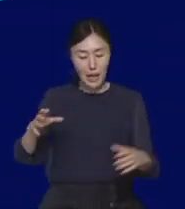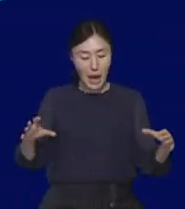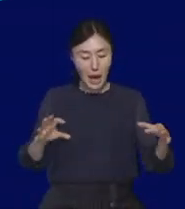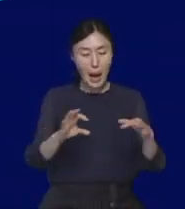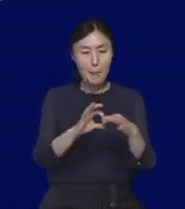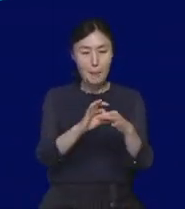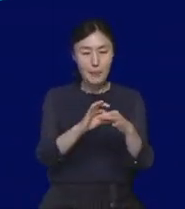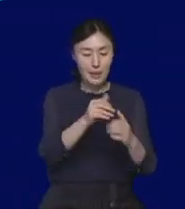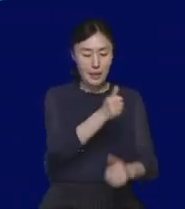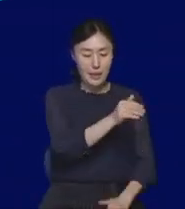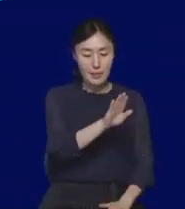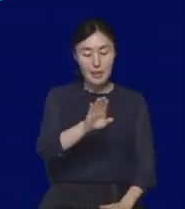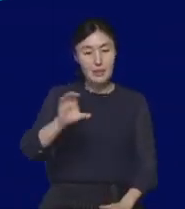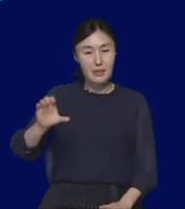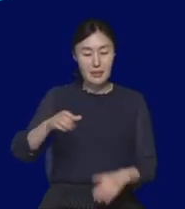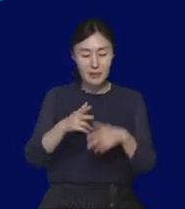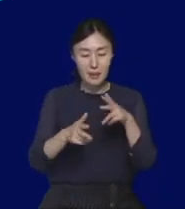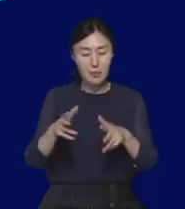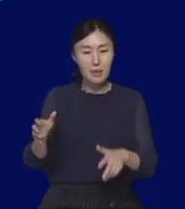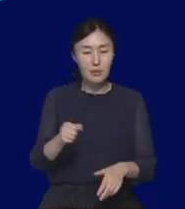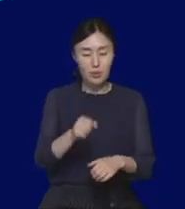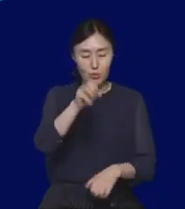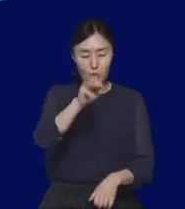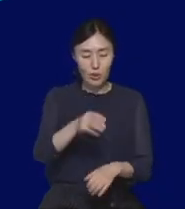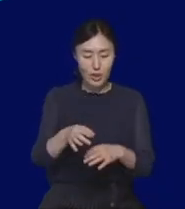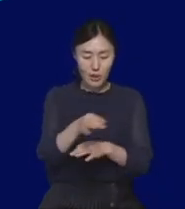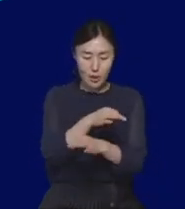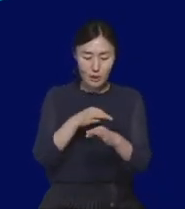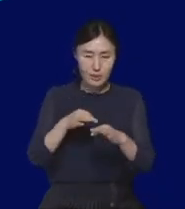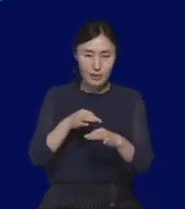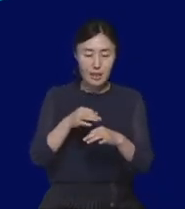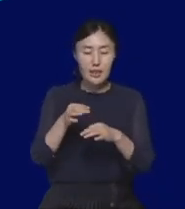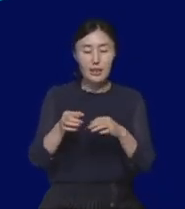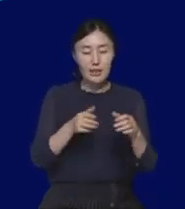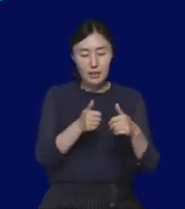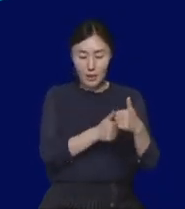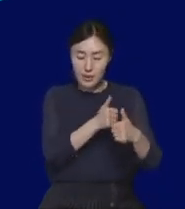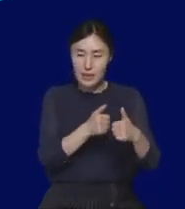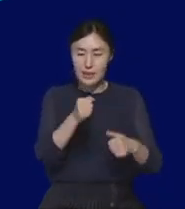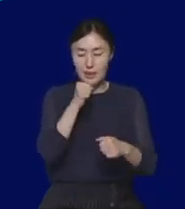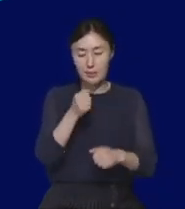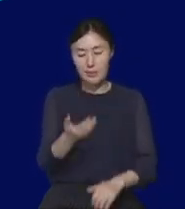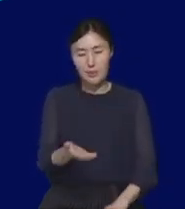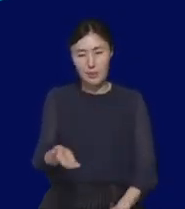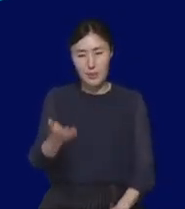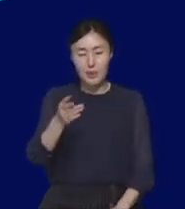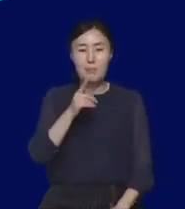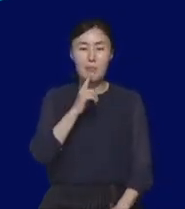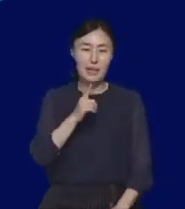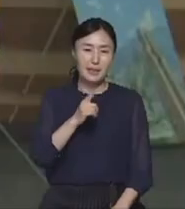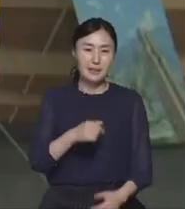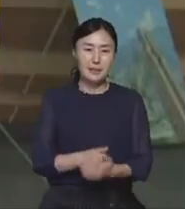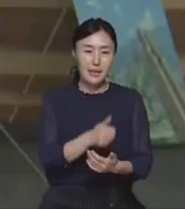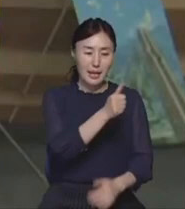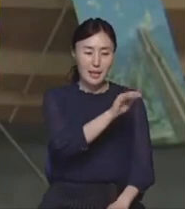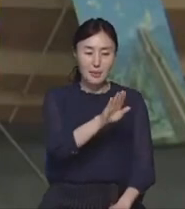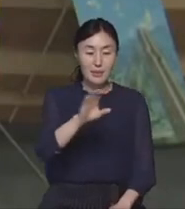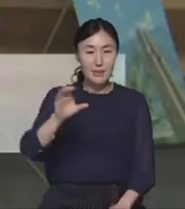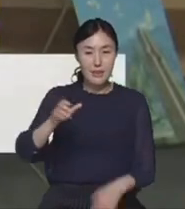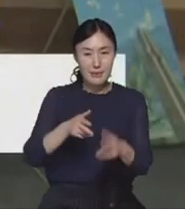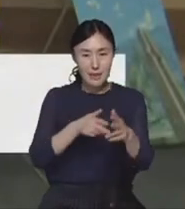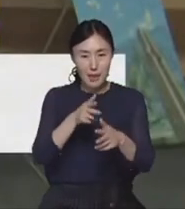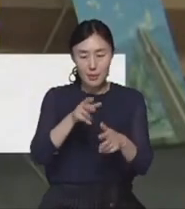ABC 산업을 통해 광주의 경쟁력을 높여야 한다는 필요성이 제기되고 있습니다. ABC